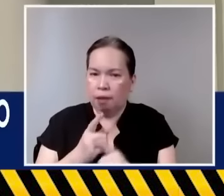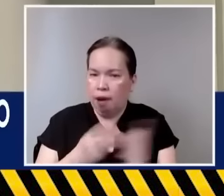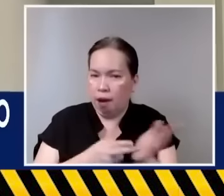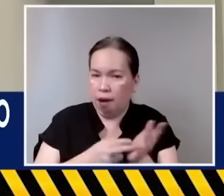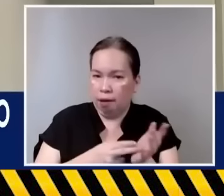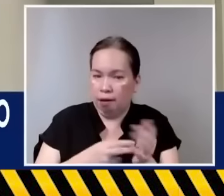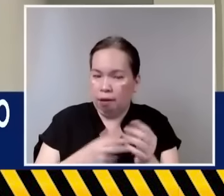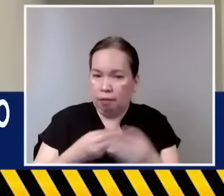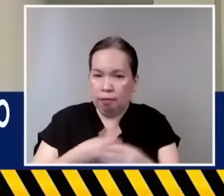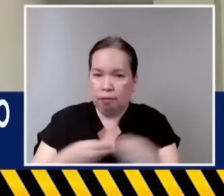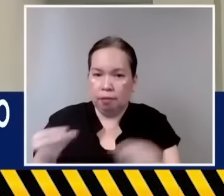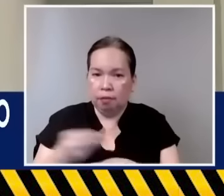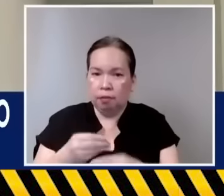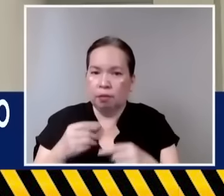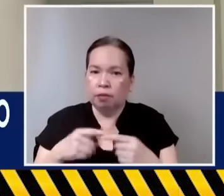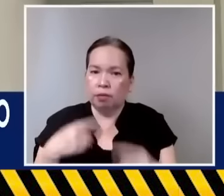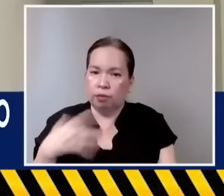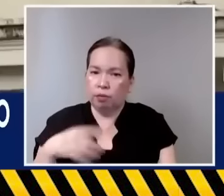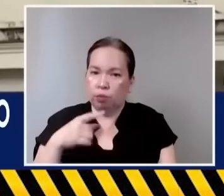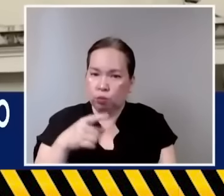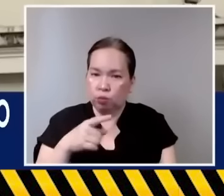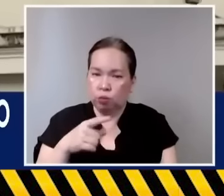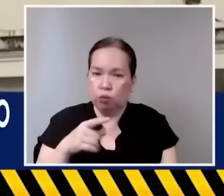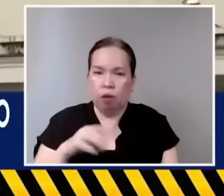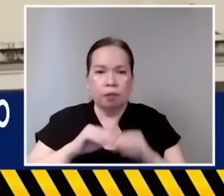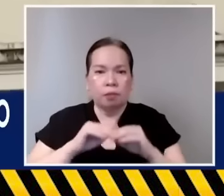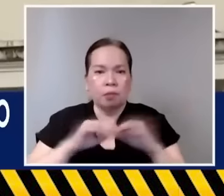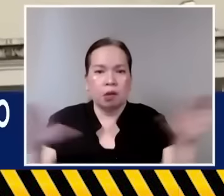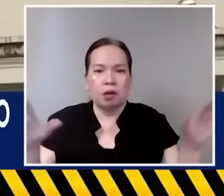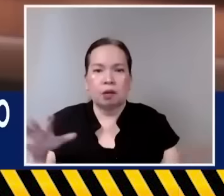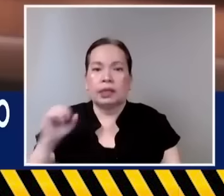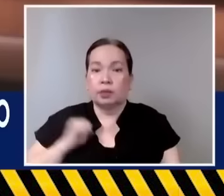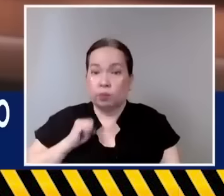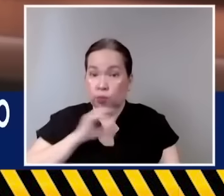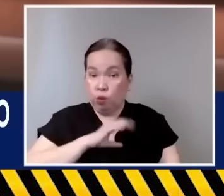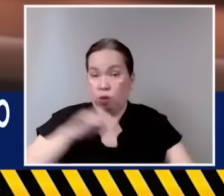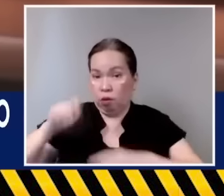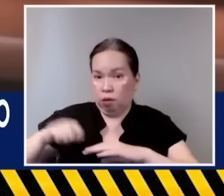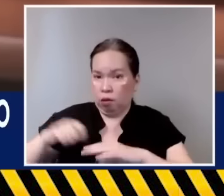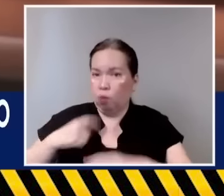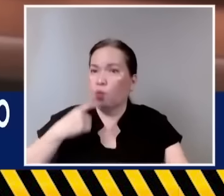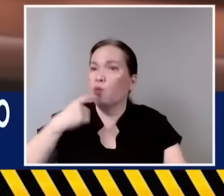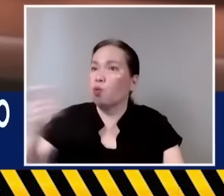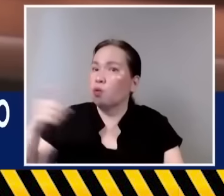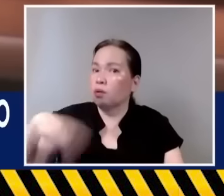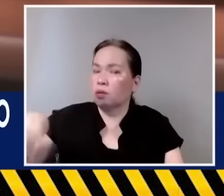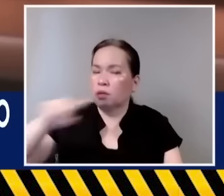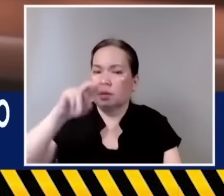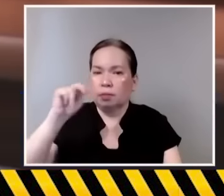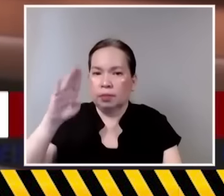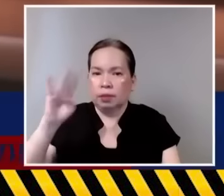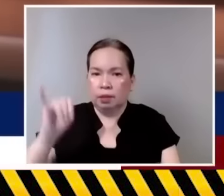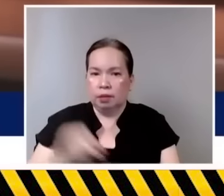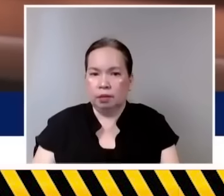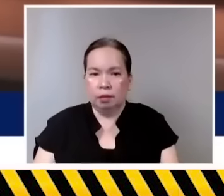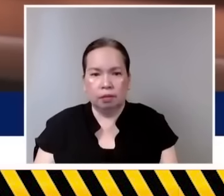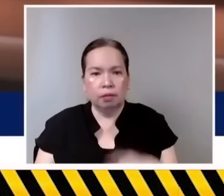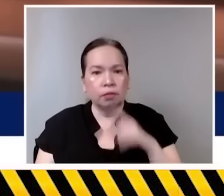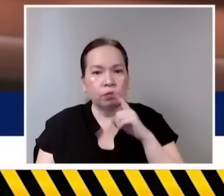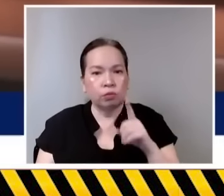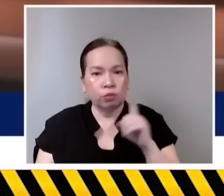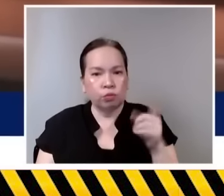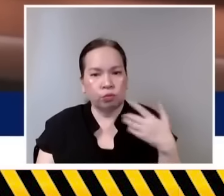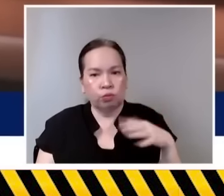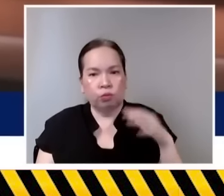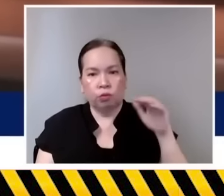saan ang Korte Suprema na ang nag-utos sa NBI na mag-imbestiga. What is alarming is that yung mga scammer natin